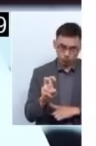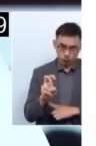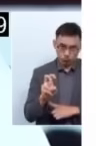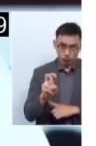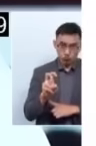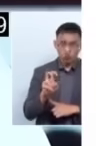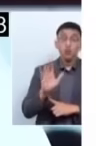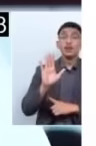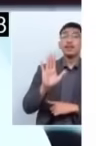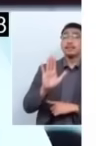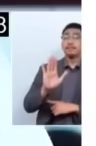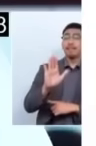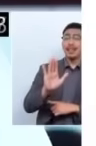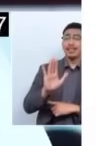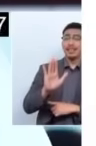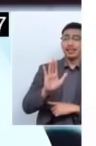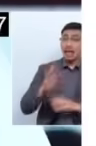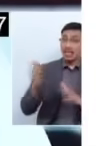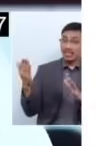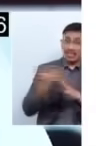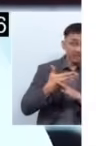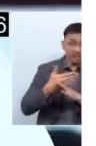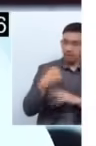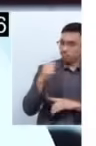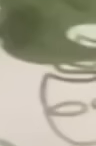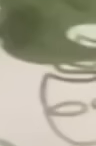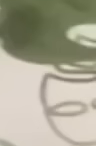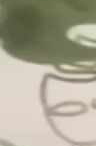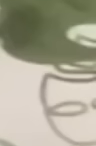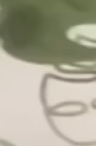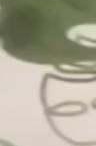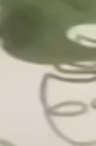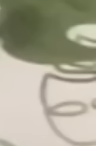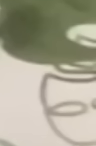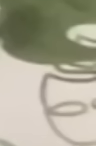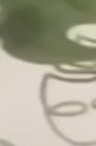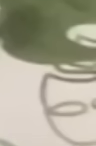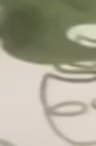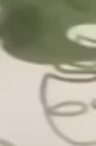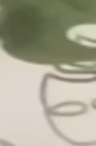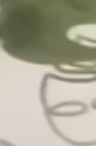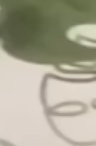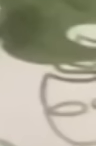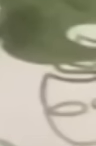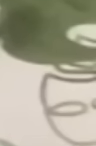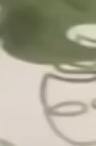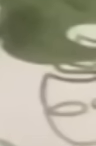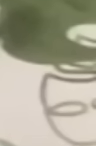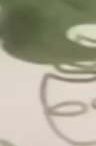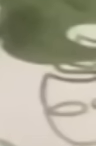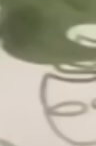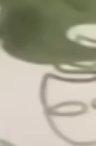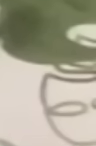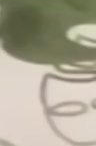berapa orang, mau menangkap berapa orang, mau ditaruh di mana habis ditangkap kalau misalnya gara-gara itu beda pilihan. Jadi menurut saya yang kayak gini-gini